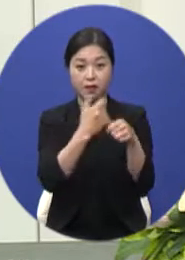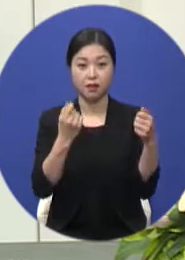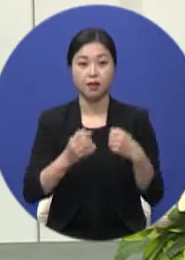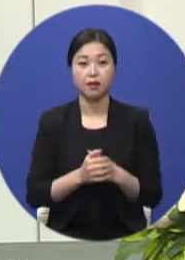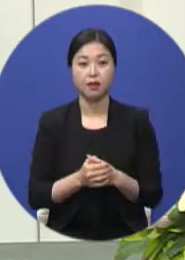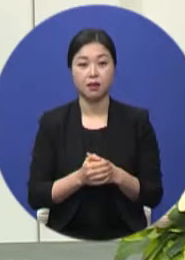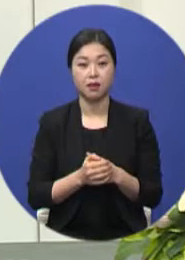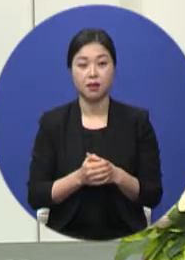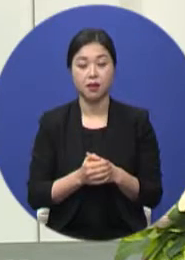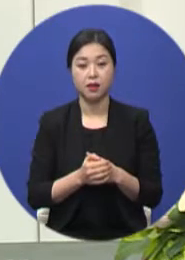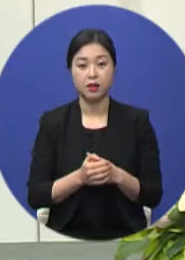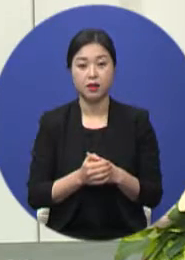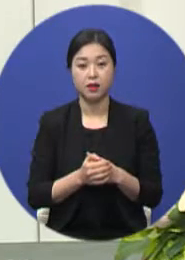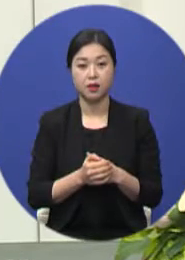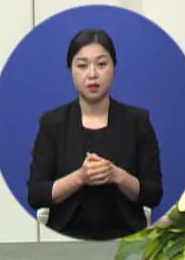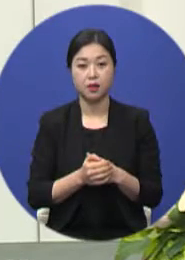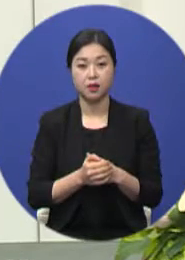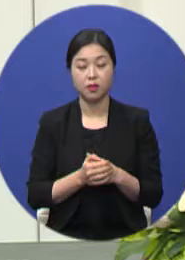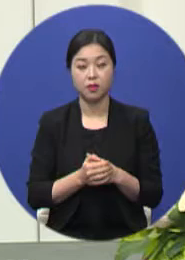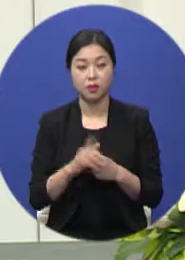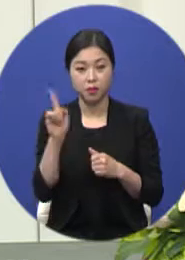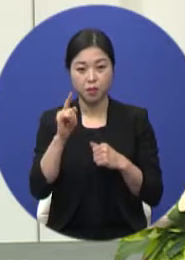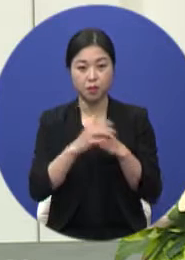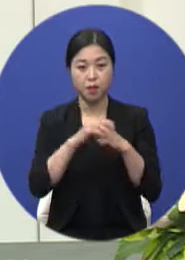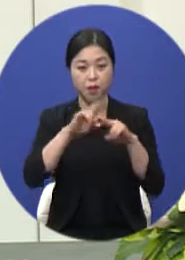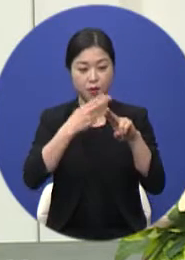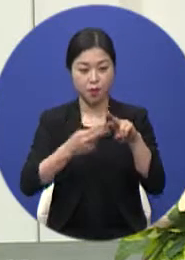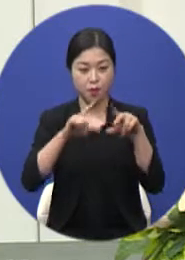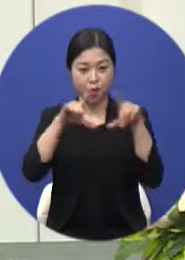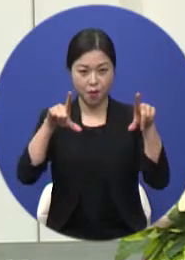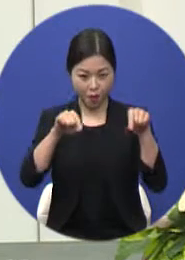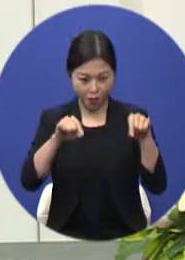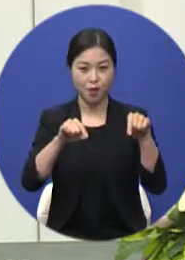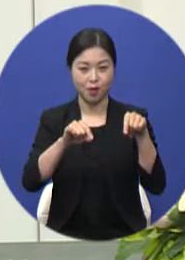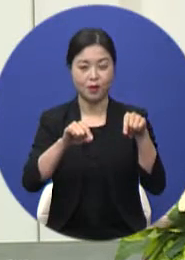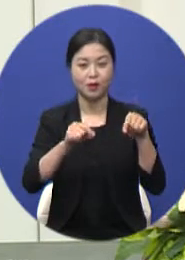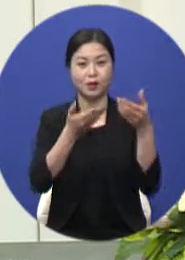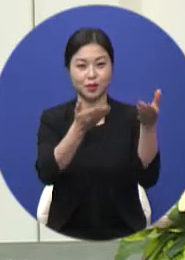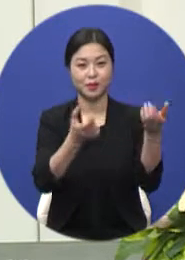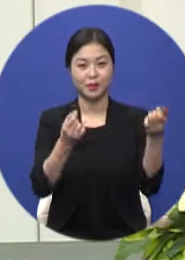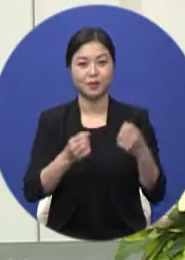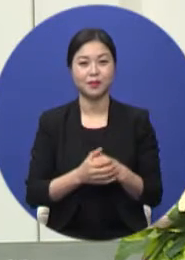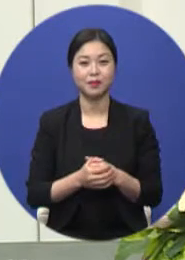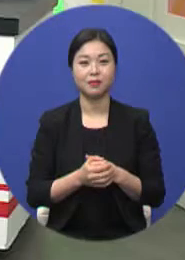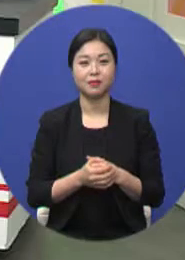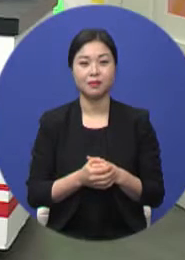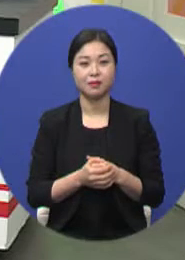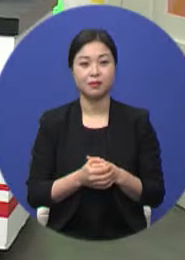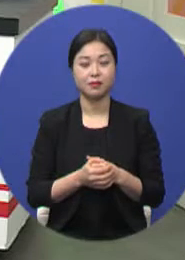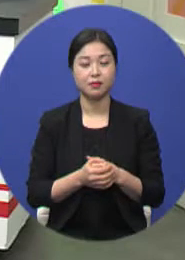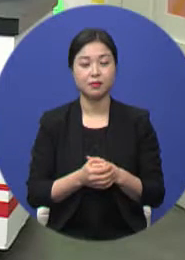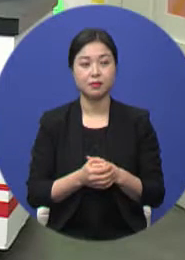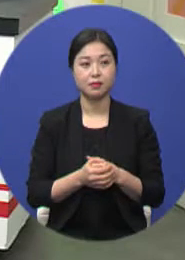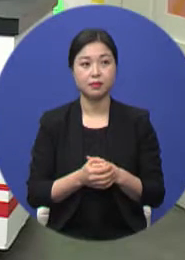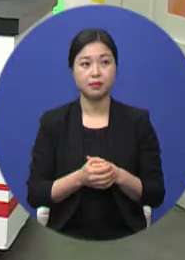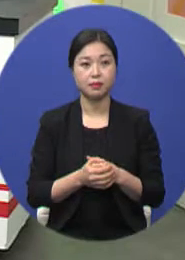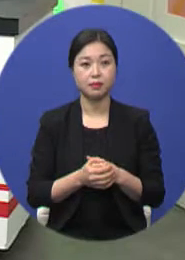해주셨습니다. 일단 외식 상품권 선물로 드릴게요. 야, 감사합니다. 예, 그리고